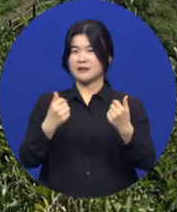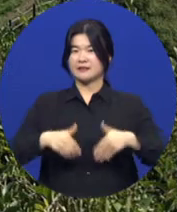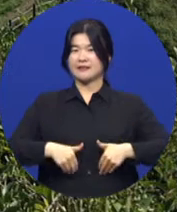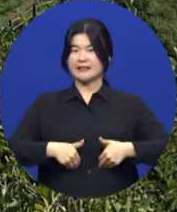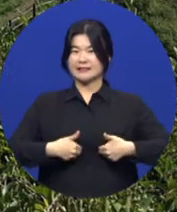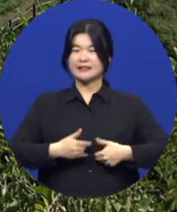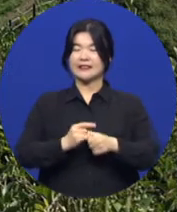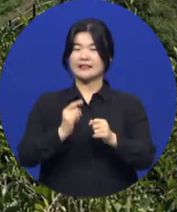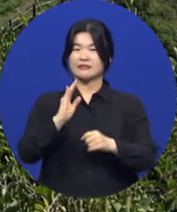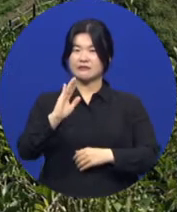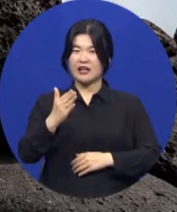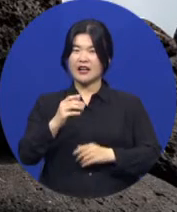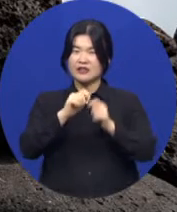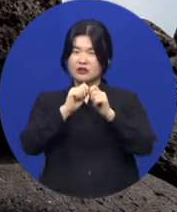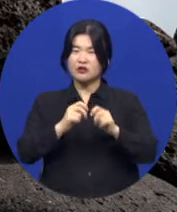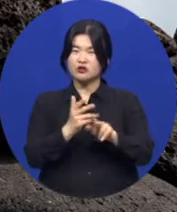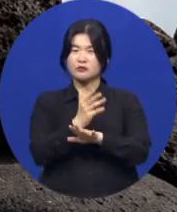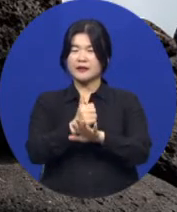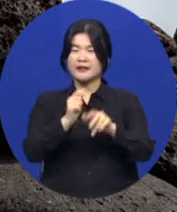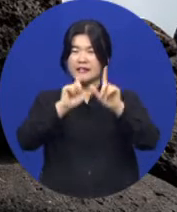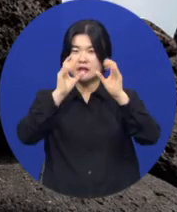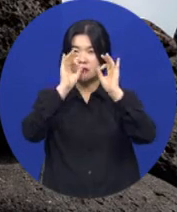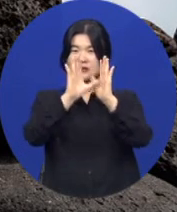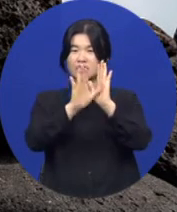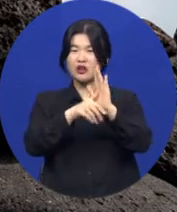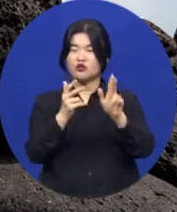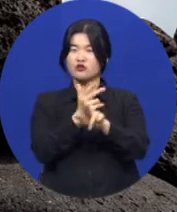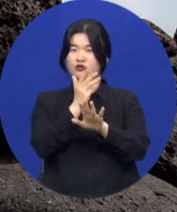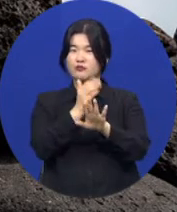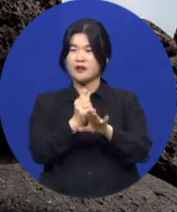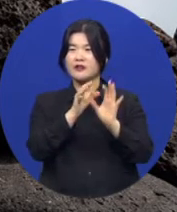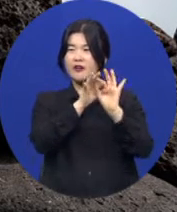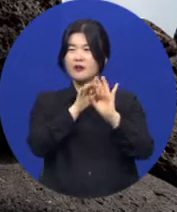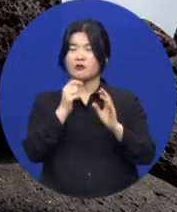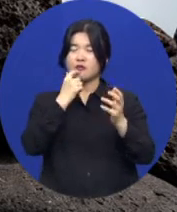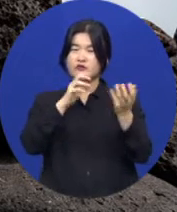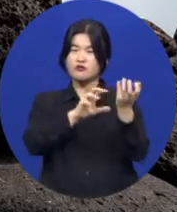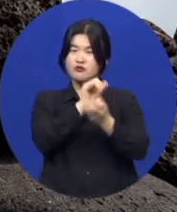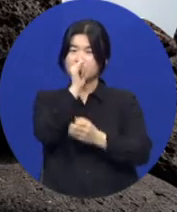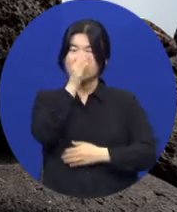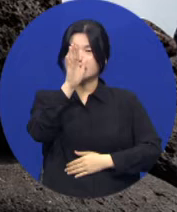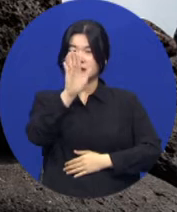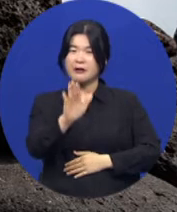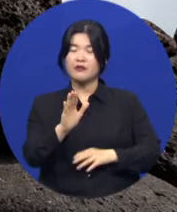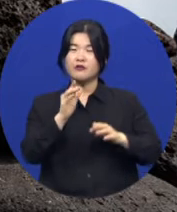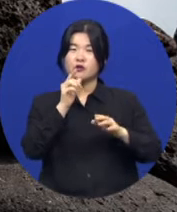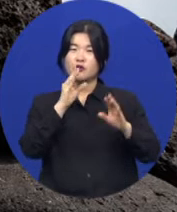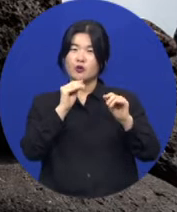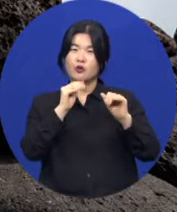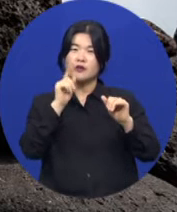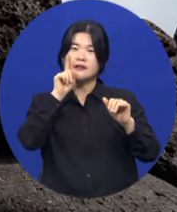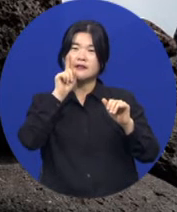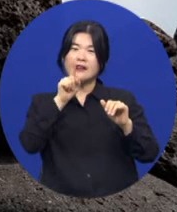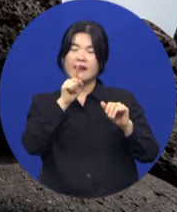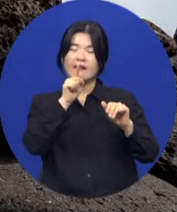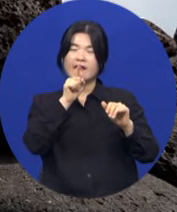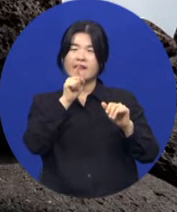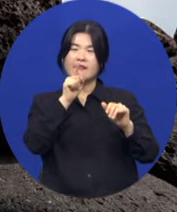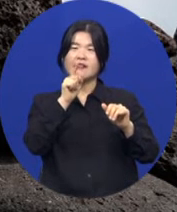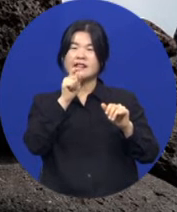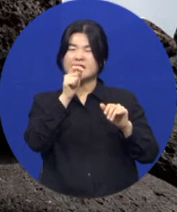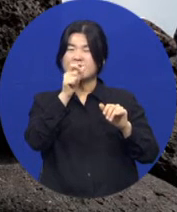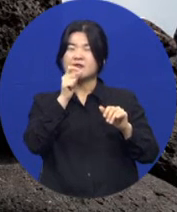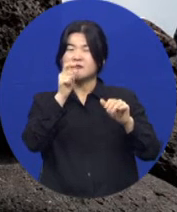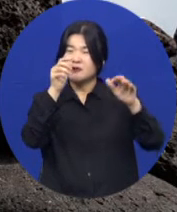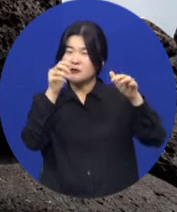하겠습니다 자세한 주만에 c 보시면 주말 내내 하늘은 구름이 많이 끼게 했는데요 토요일인 내일은 약한 기압골의 영향으로